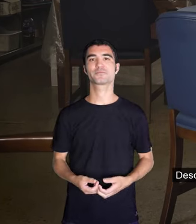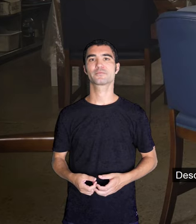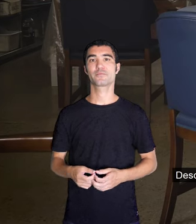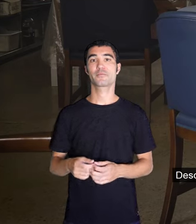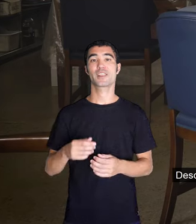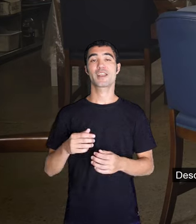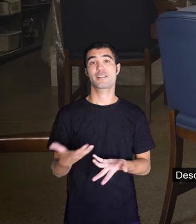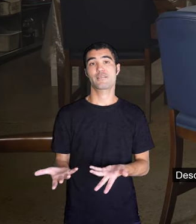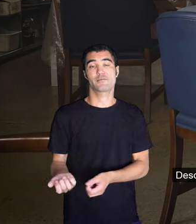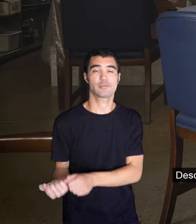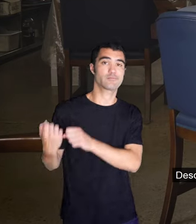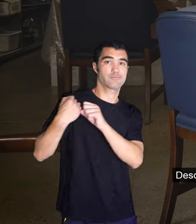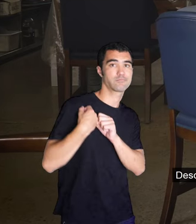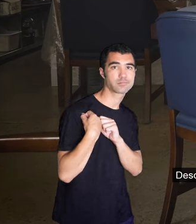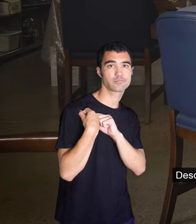Descarregàvem